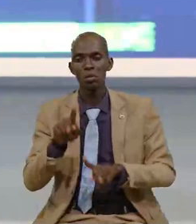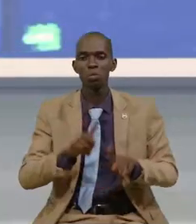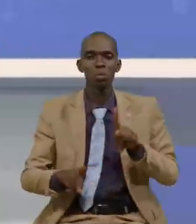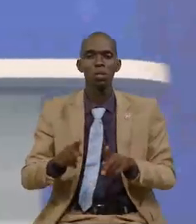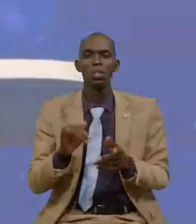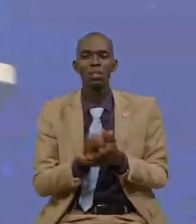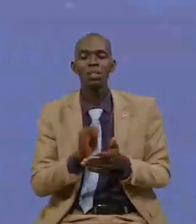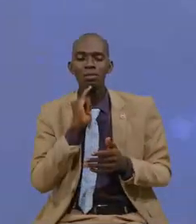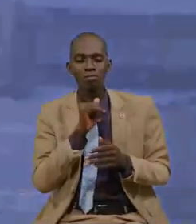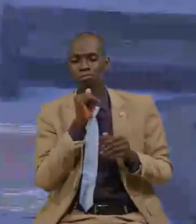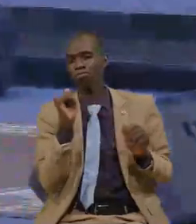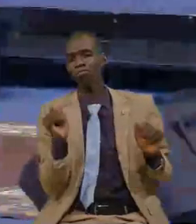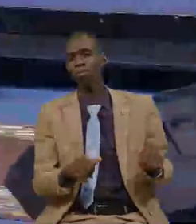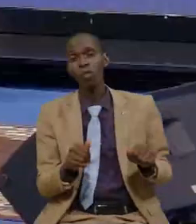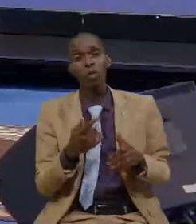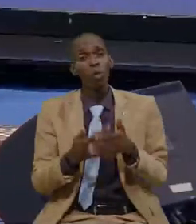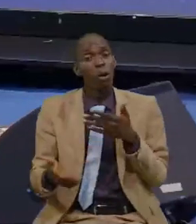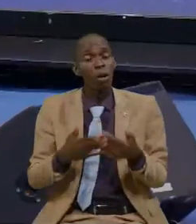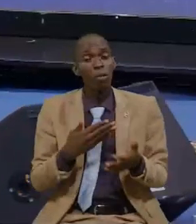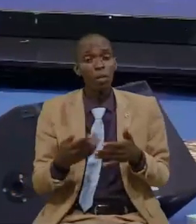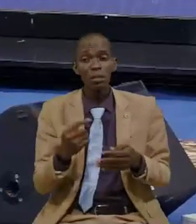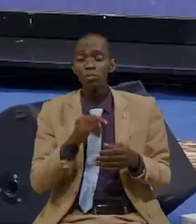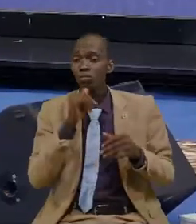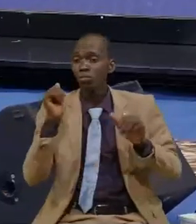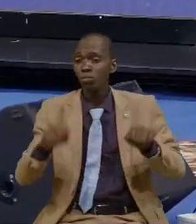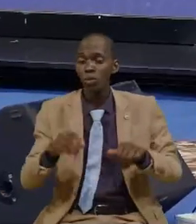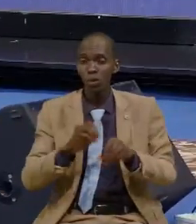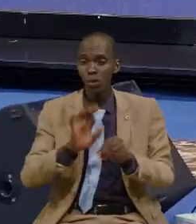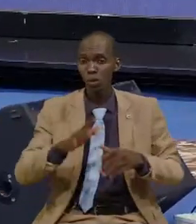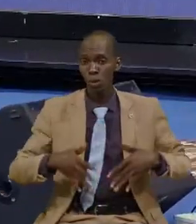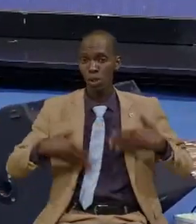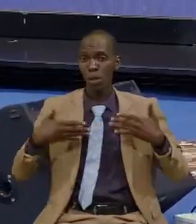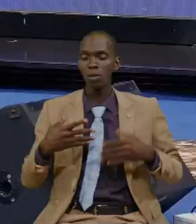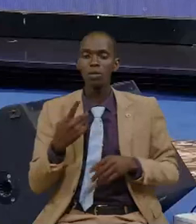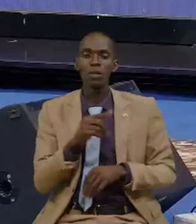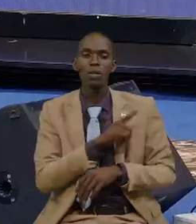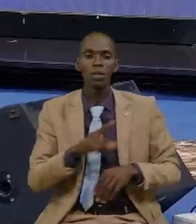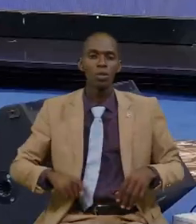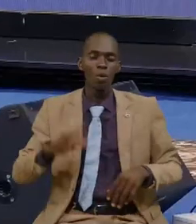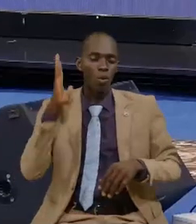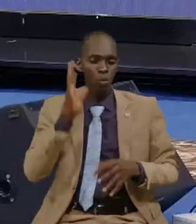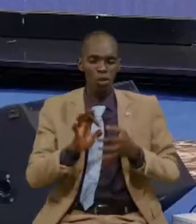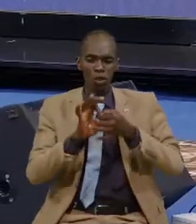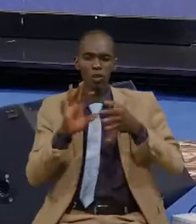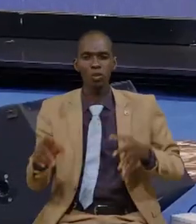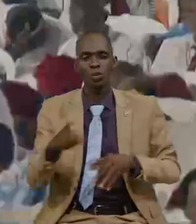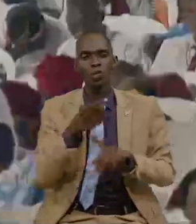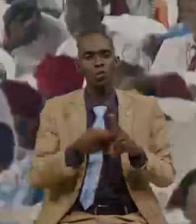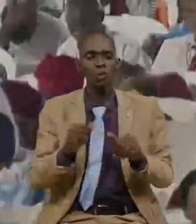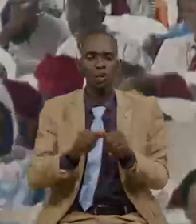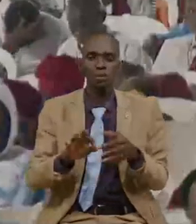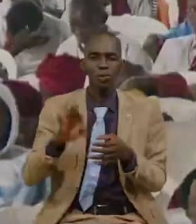Alors, l'incapacité, quelle que soit l'incapacité dans notre vie, dans votre vie, le Seigneur va vous